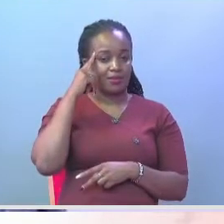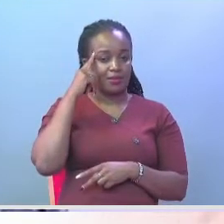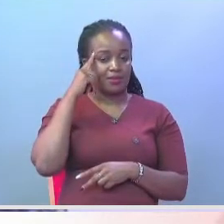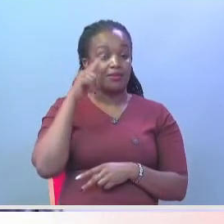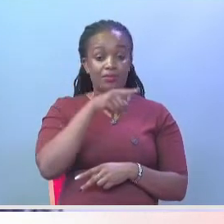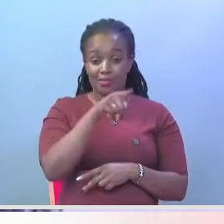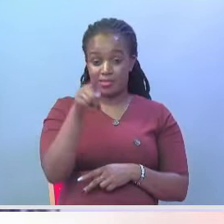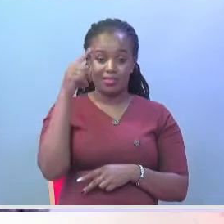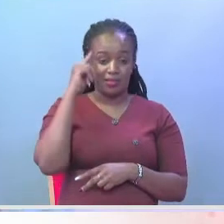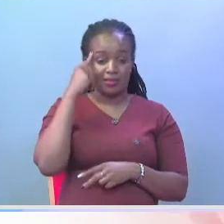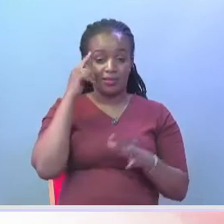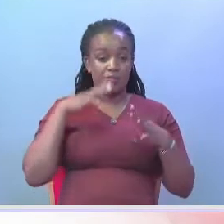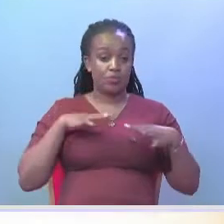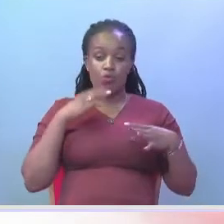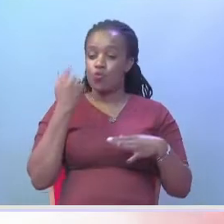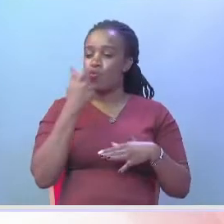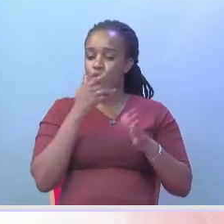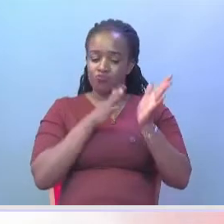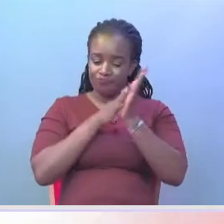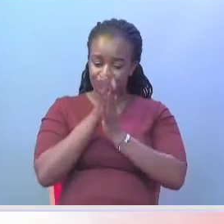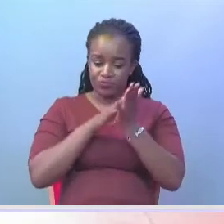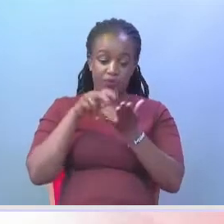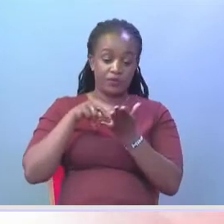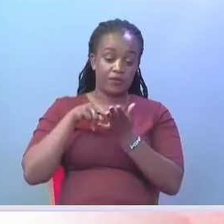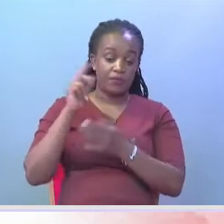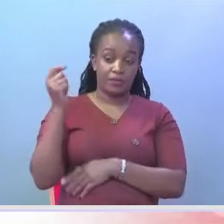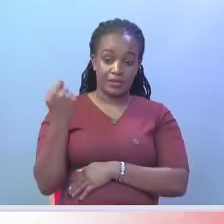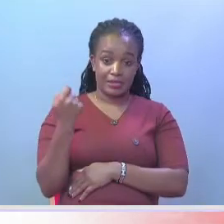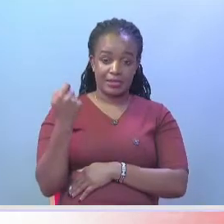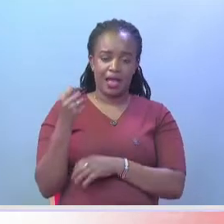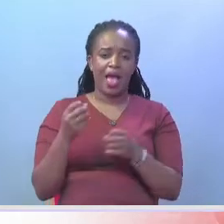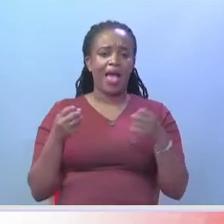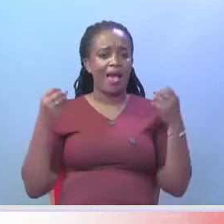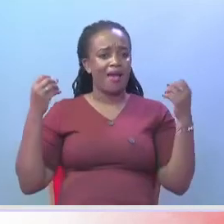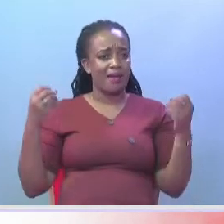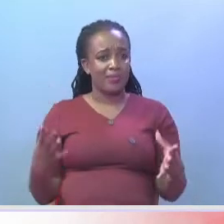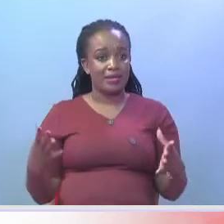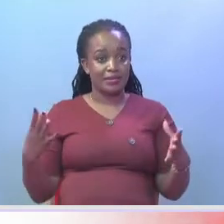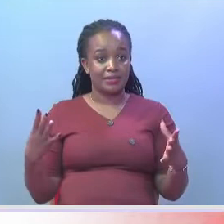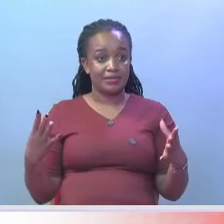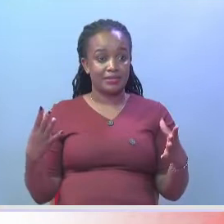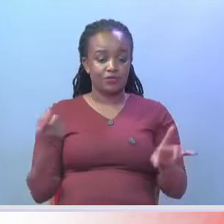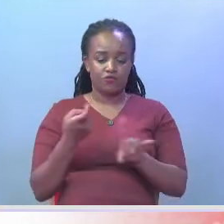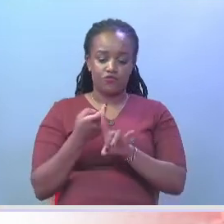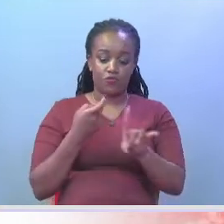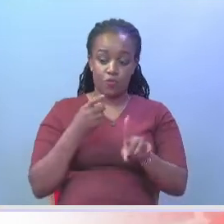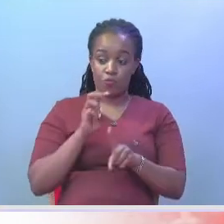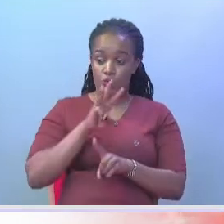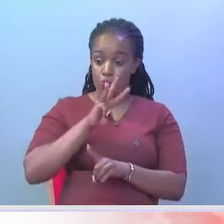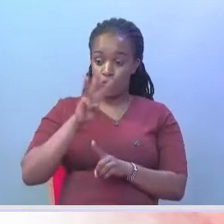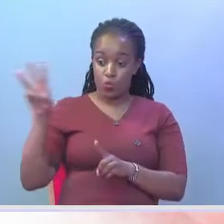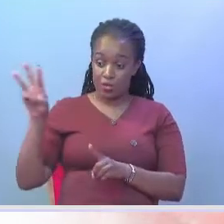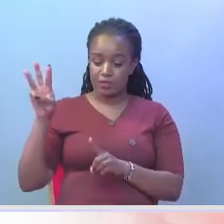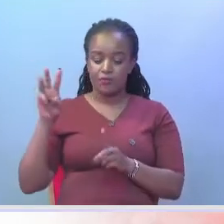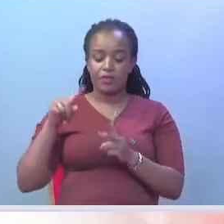wanataka kuongoza nchi kama marais. Wangapi ambao wanatoka west of the